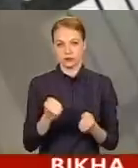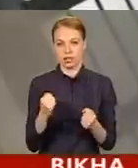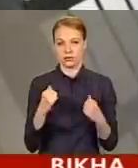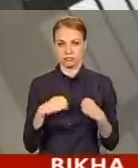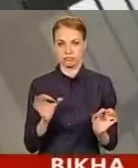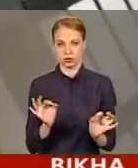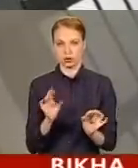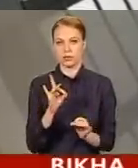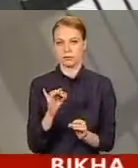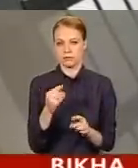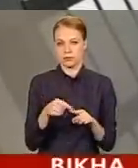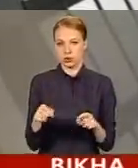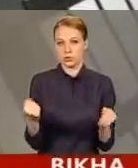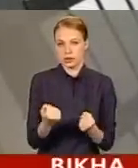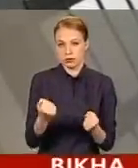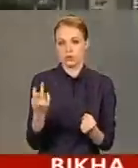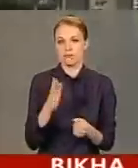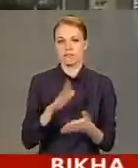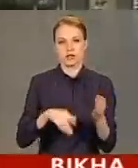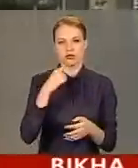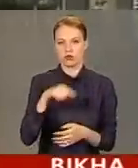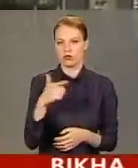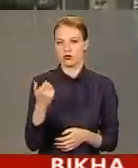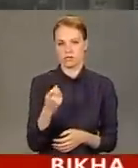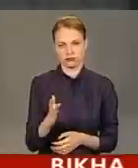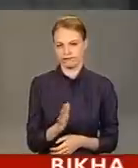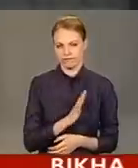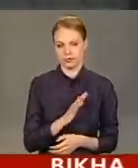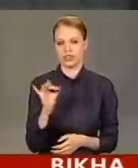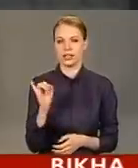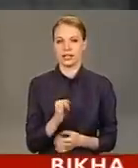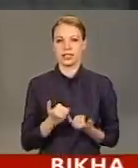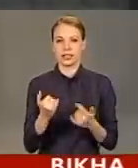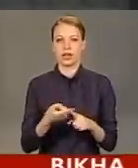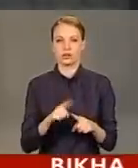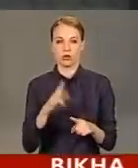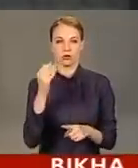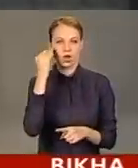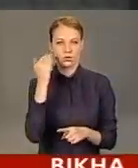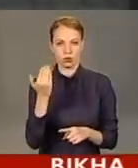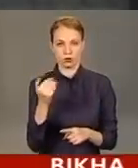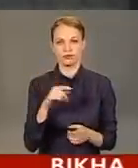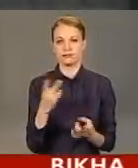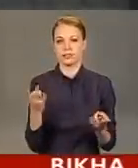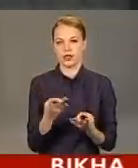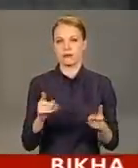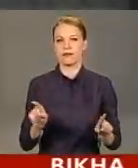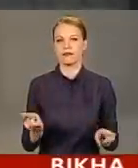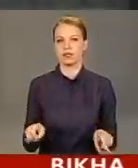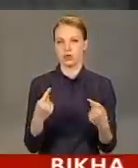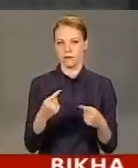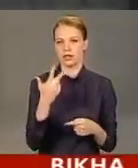спокійно прийдешню зиму, все ж таки без російського газу не обійтися. І для того, на думку пана Коболєва, потрібно